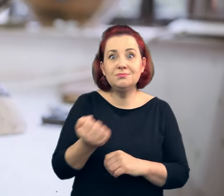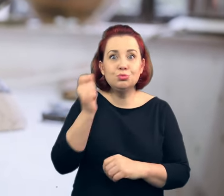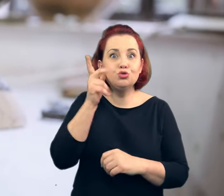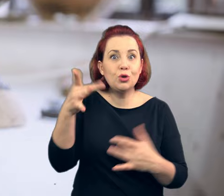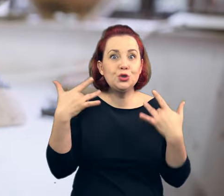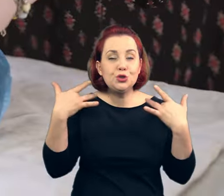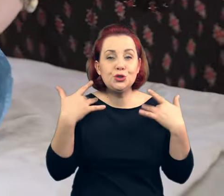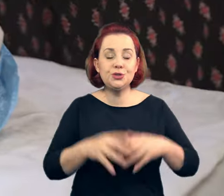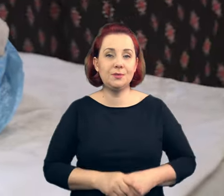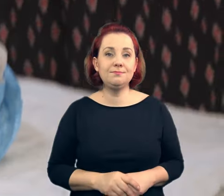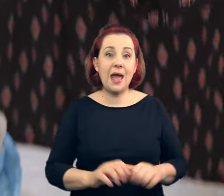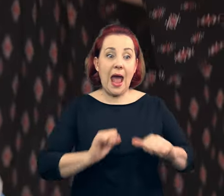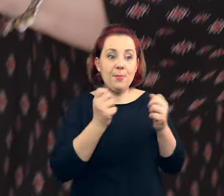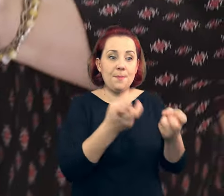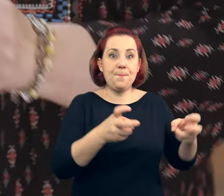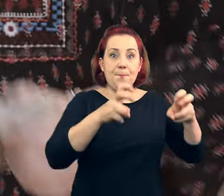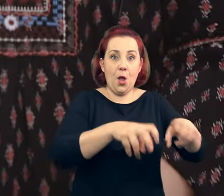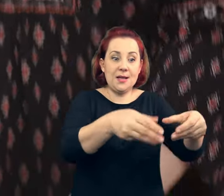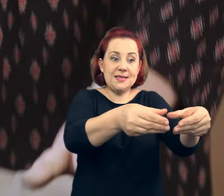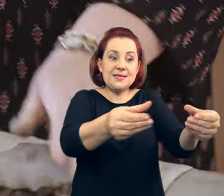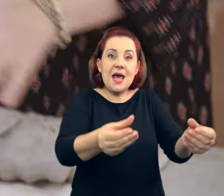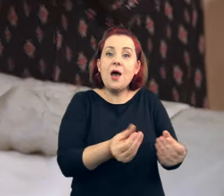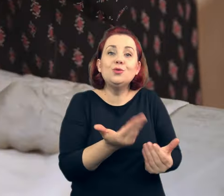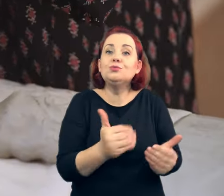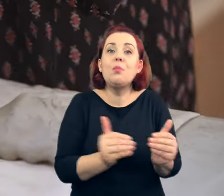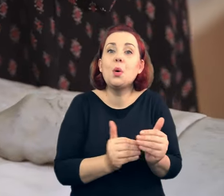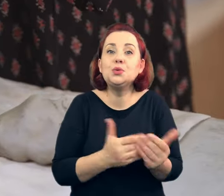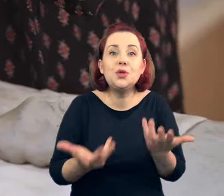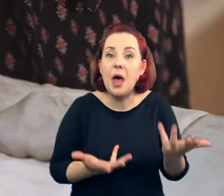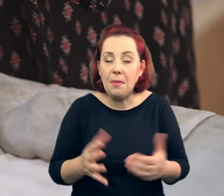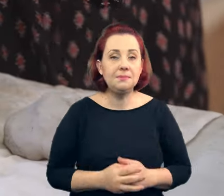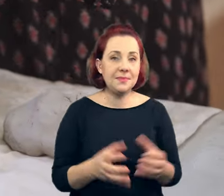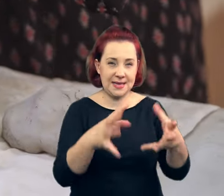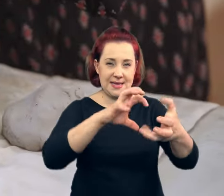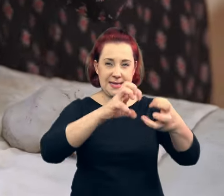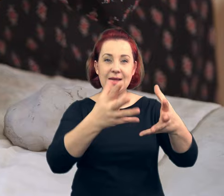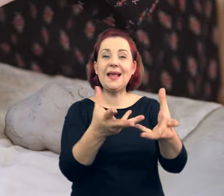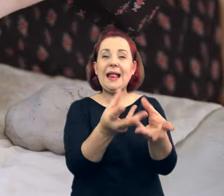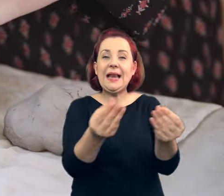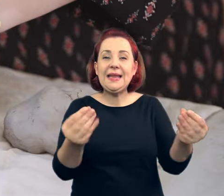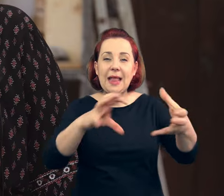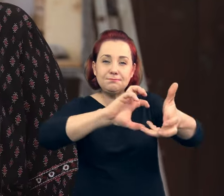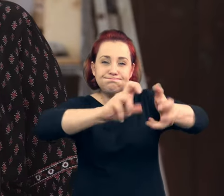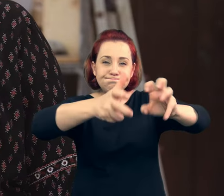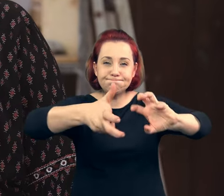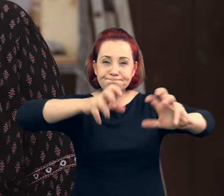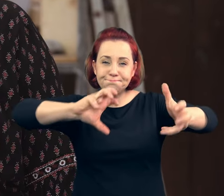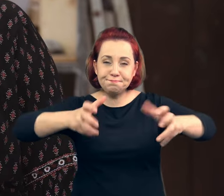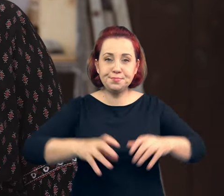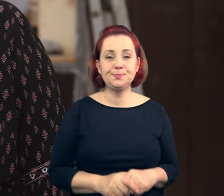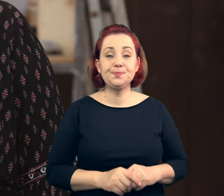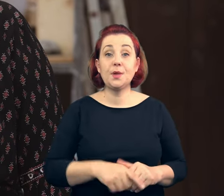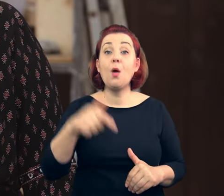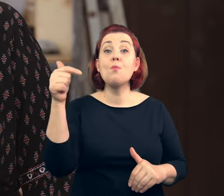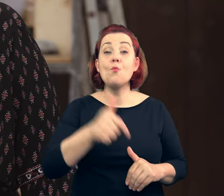powstała ceramika, potrzebna jest oczywiście glina plastyczna i ta glina musi być wypalona.